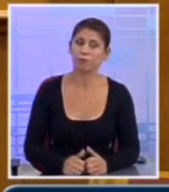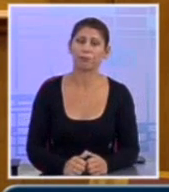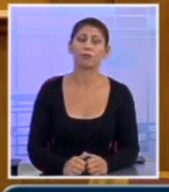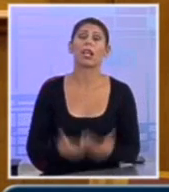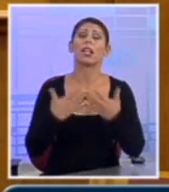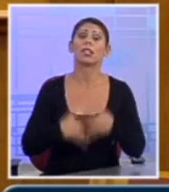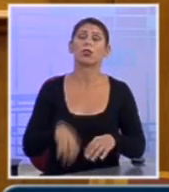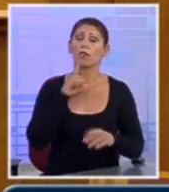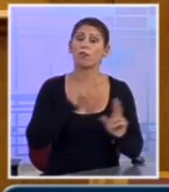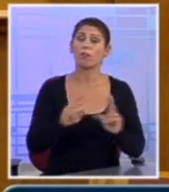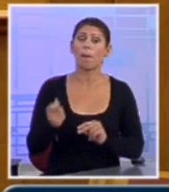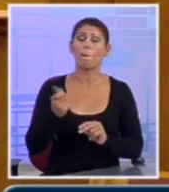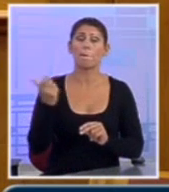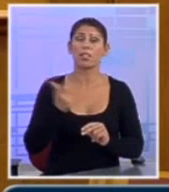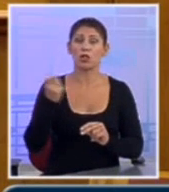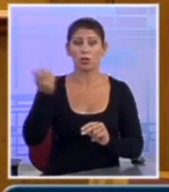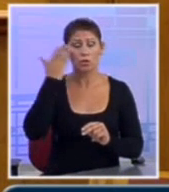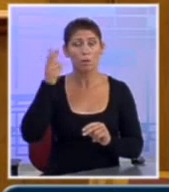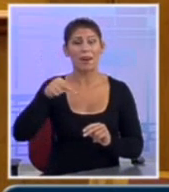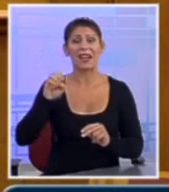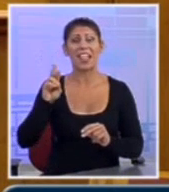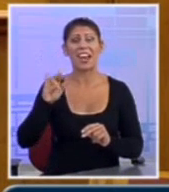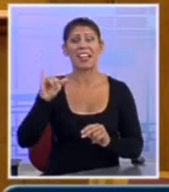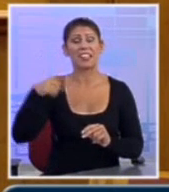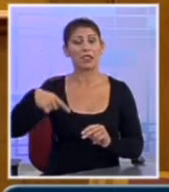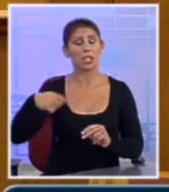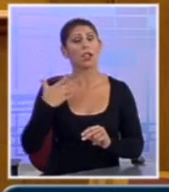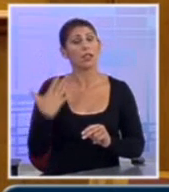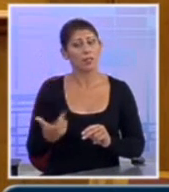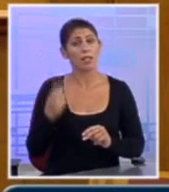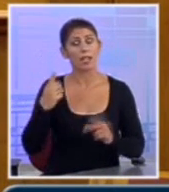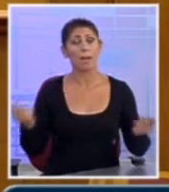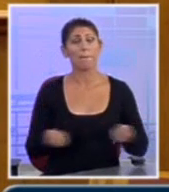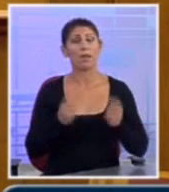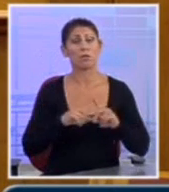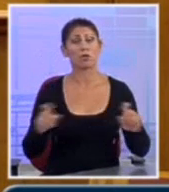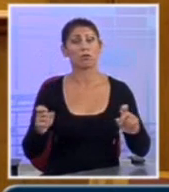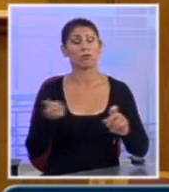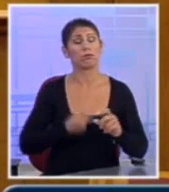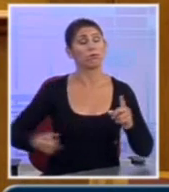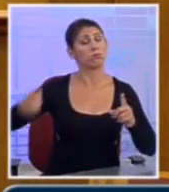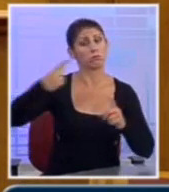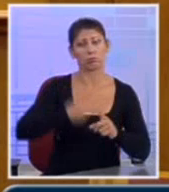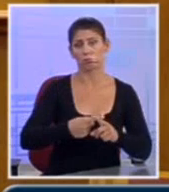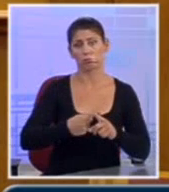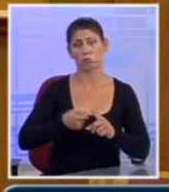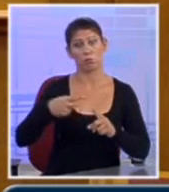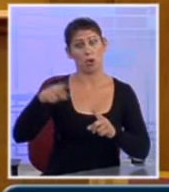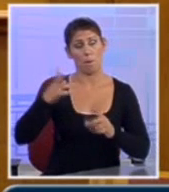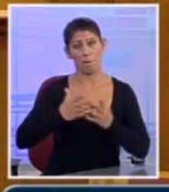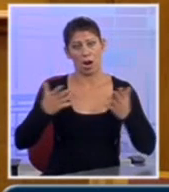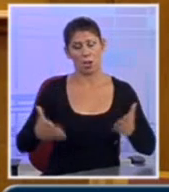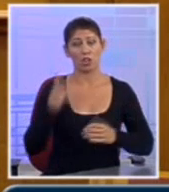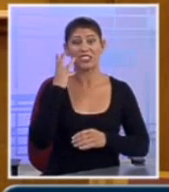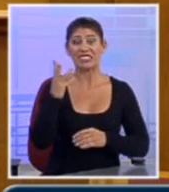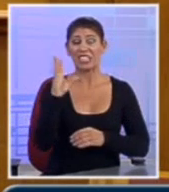λειτουργεί με το ίδιο μισθολογικό κόστος που λειτουργούσε η ΝΕΡΙΤ και έχει ένα παραγόμενο προϊόν πολλαπλάσιο. 3